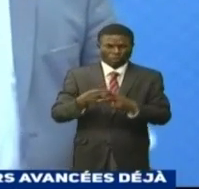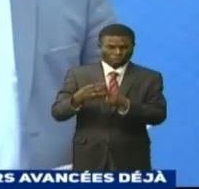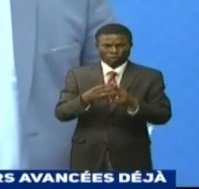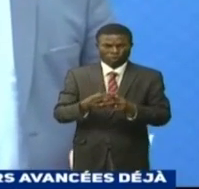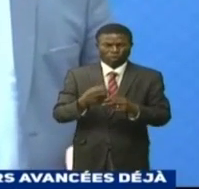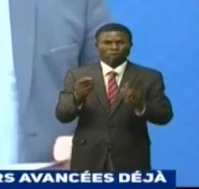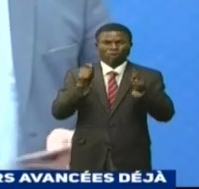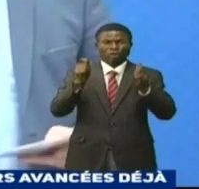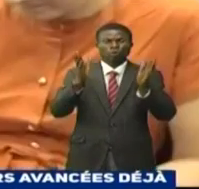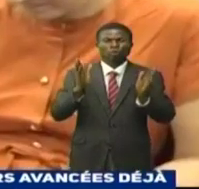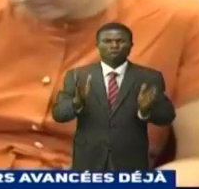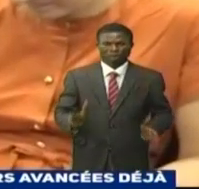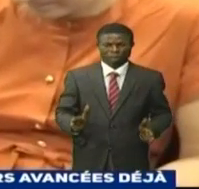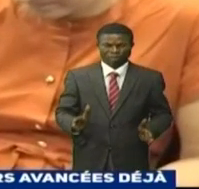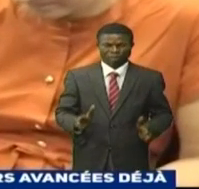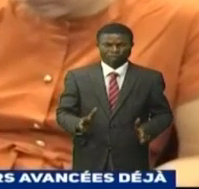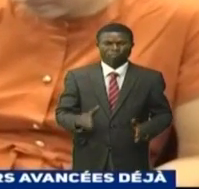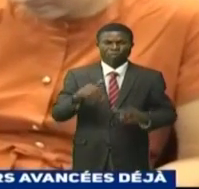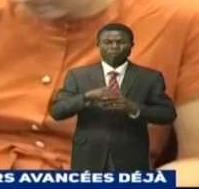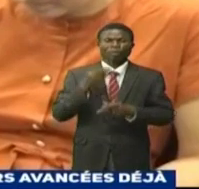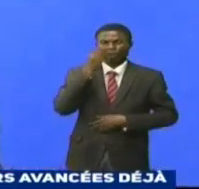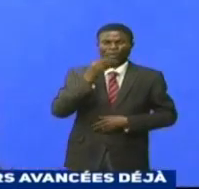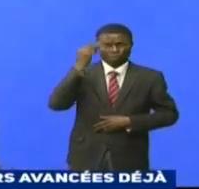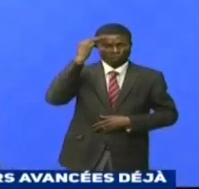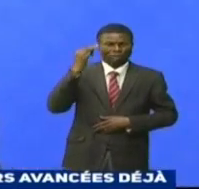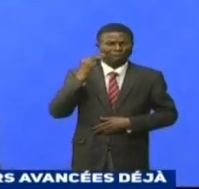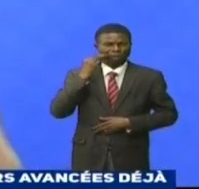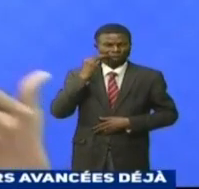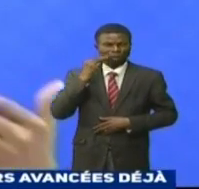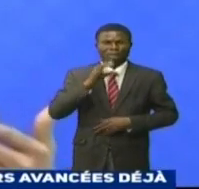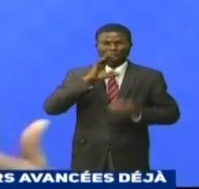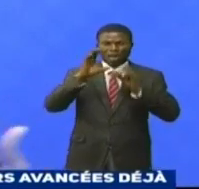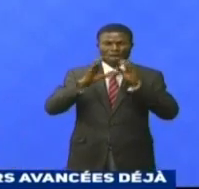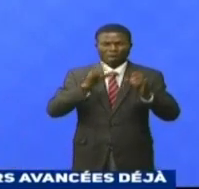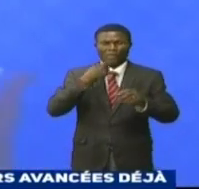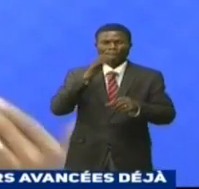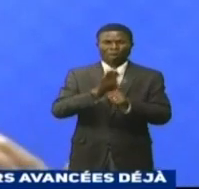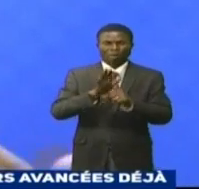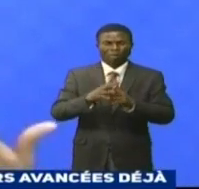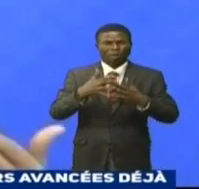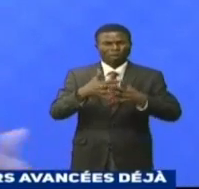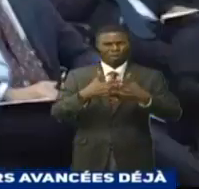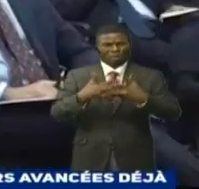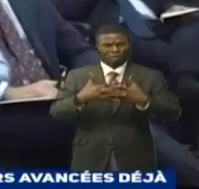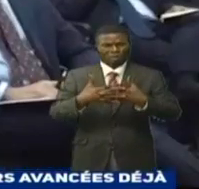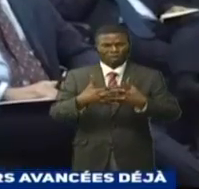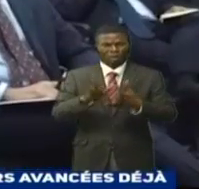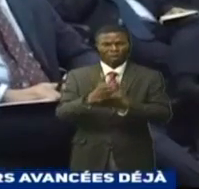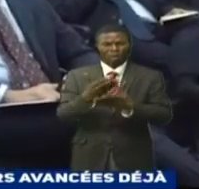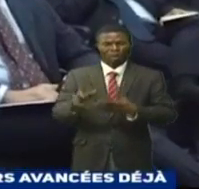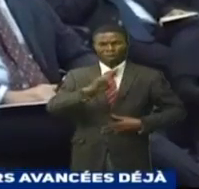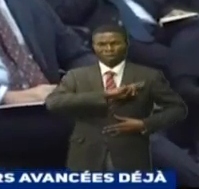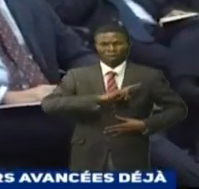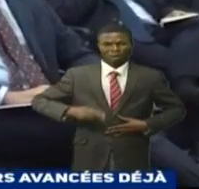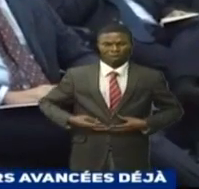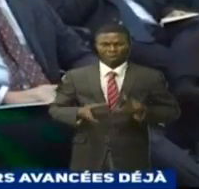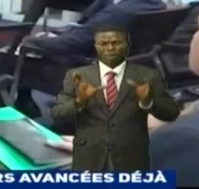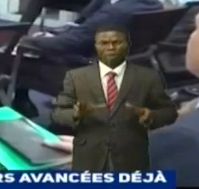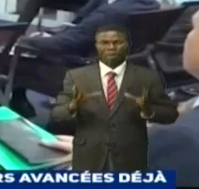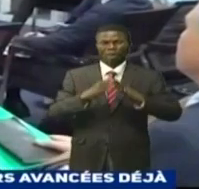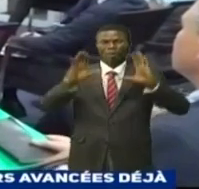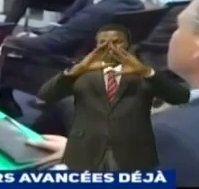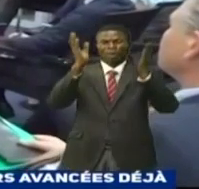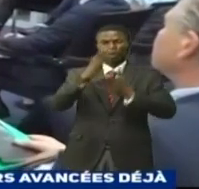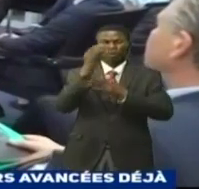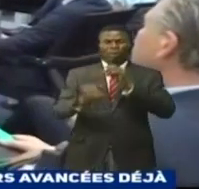journalistes donc sa parole le ministre Patrick mouya a insisté sur le partenariat qui existe entre la RDC et la communauté internationale